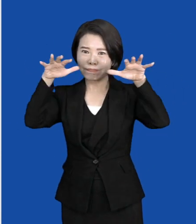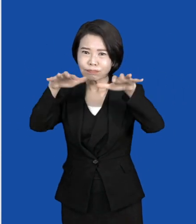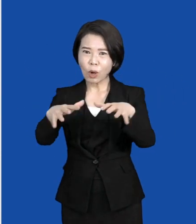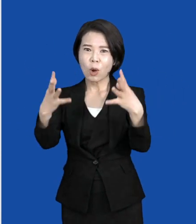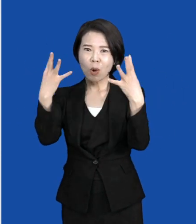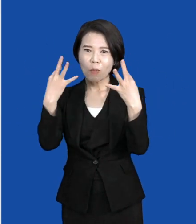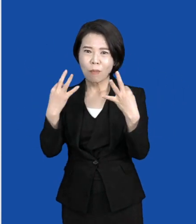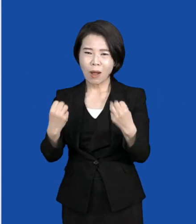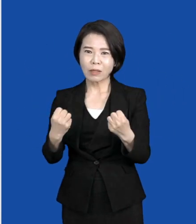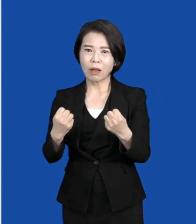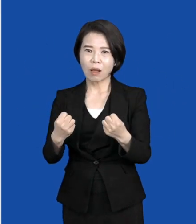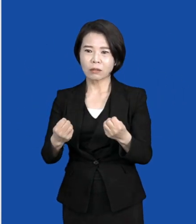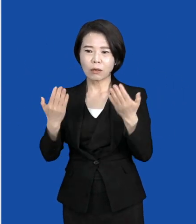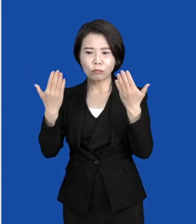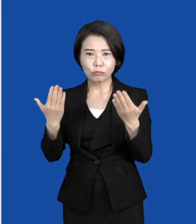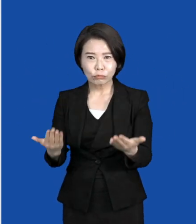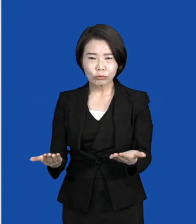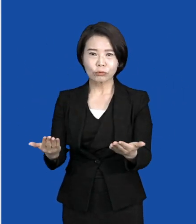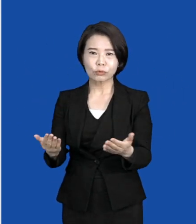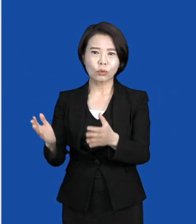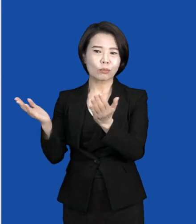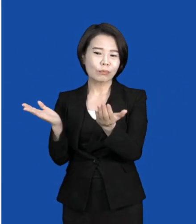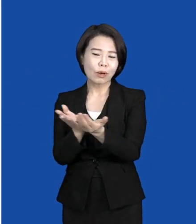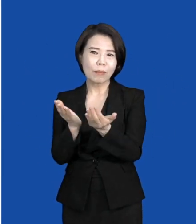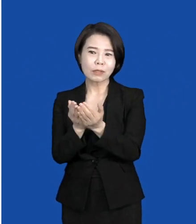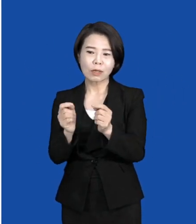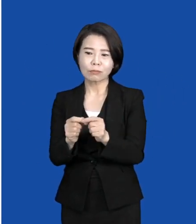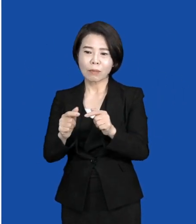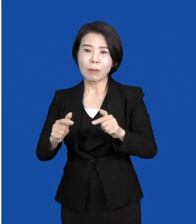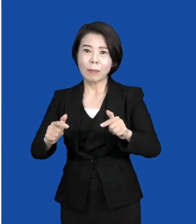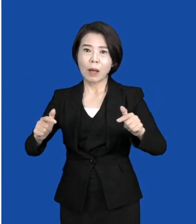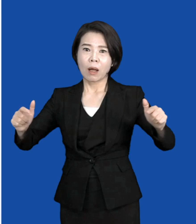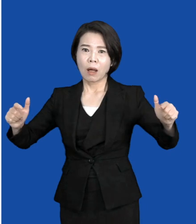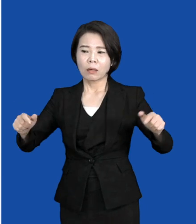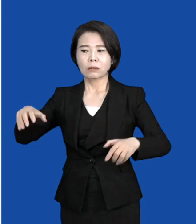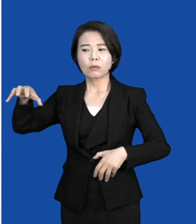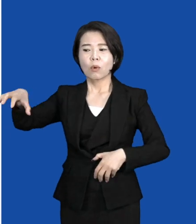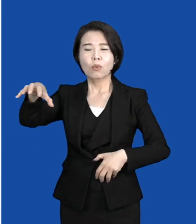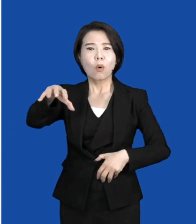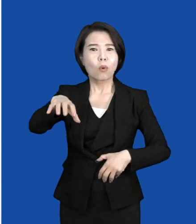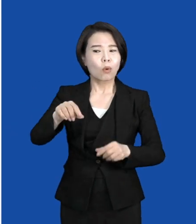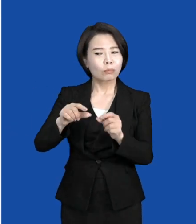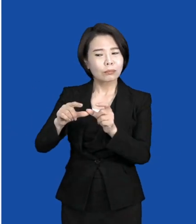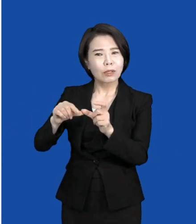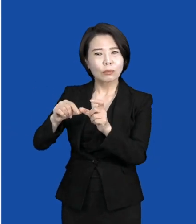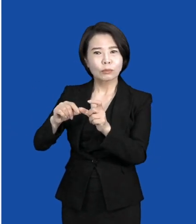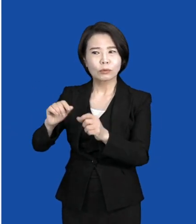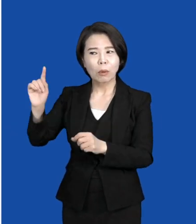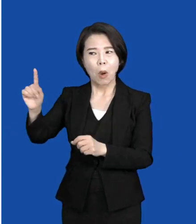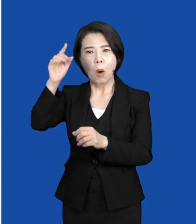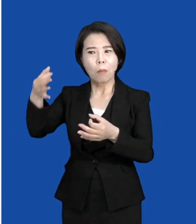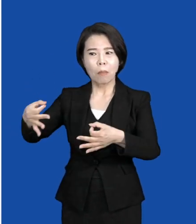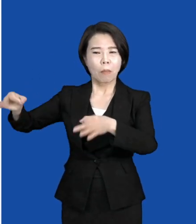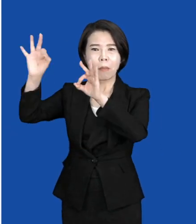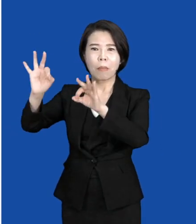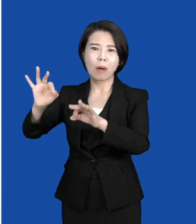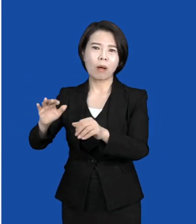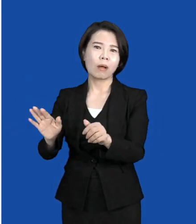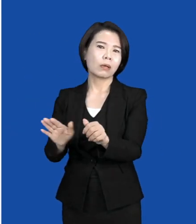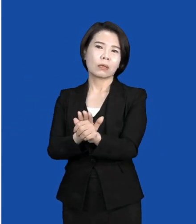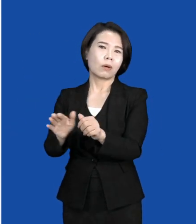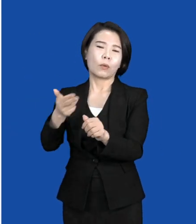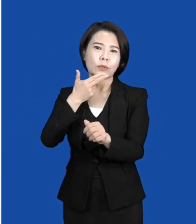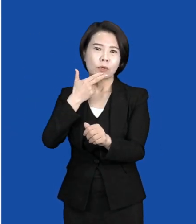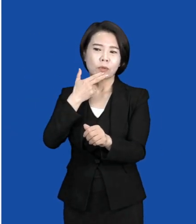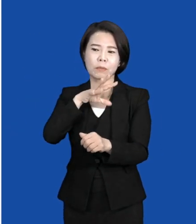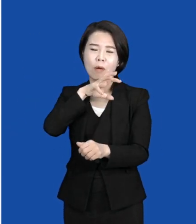봄 성수기와 연휴에 맞춰 증가하고 있지만 일부 관광지에서는 요금 인상과 불친절 등 관련